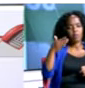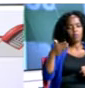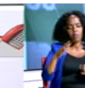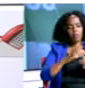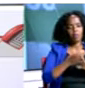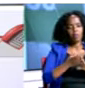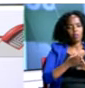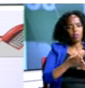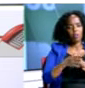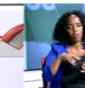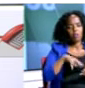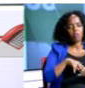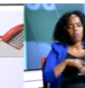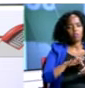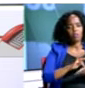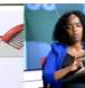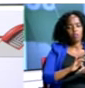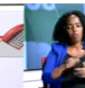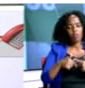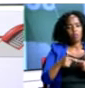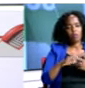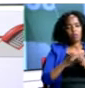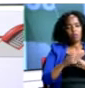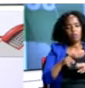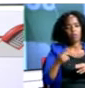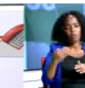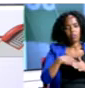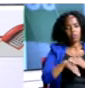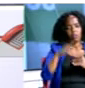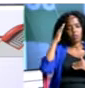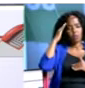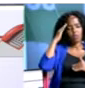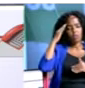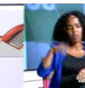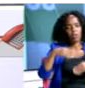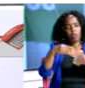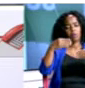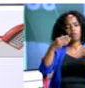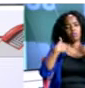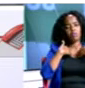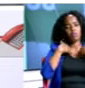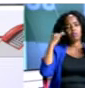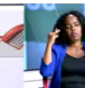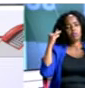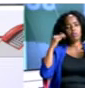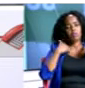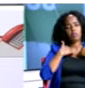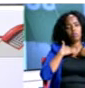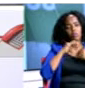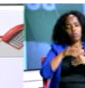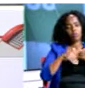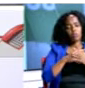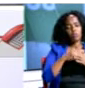sentari di mumante di, isa kana walka watet mo awas kese tu wanna ni ke namat kanjuru, okan saf ucito to